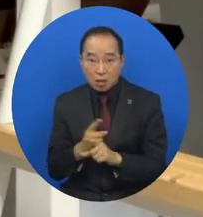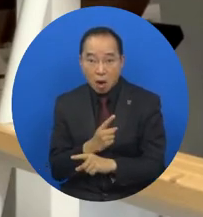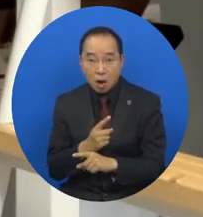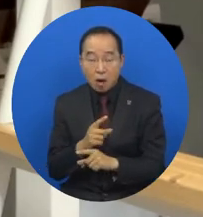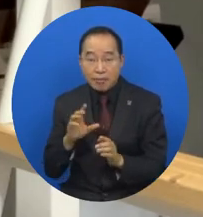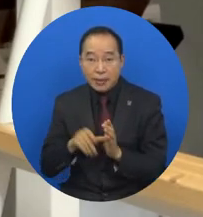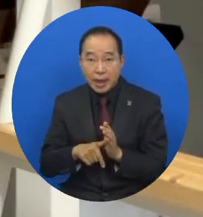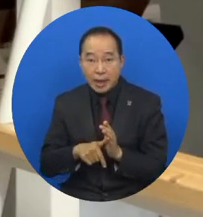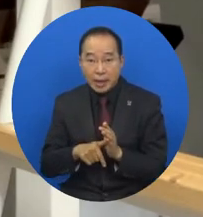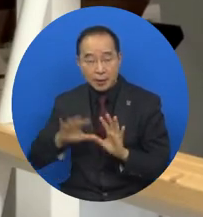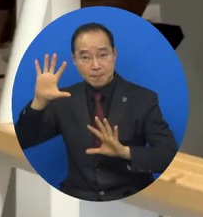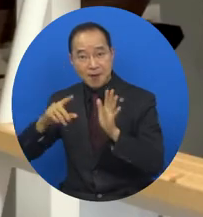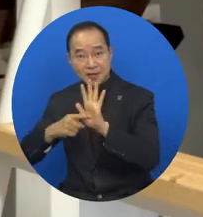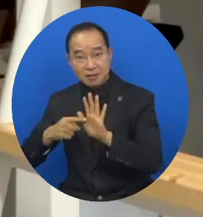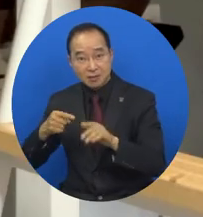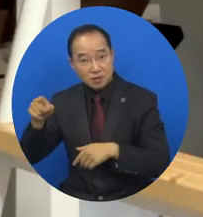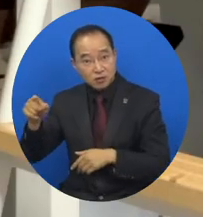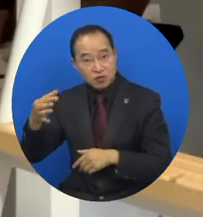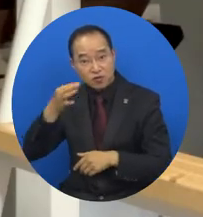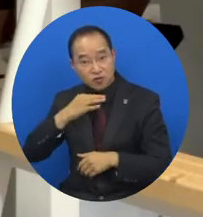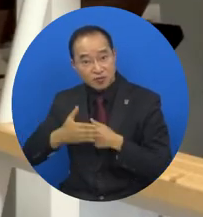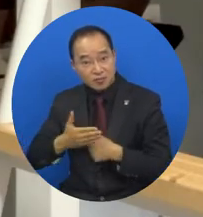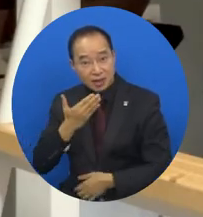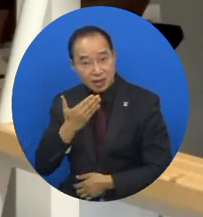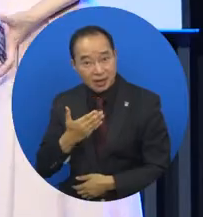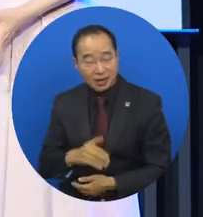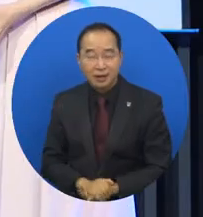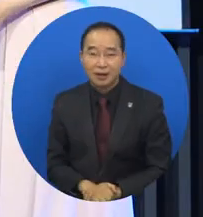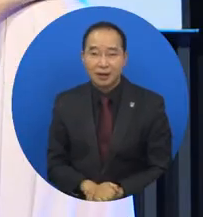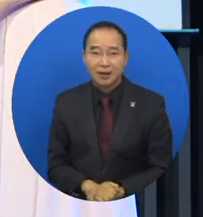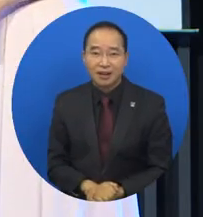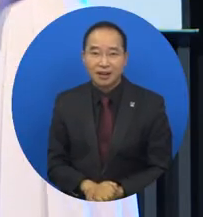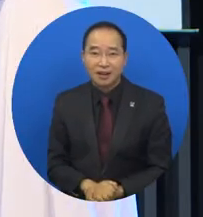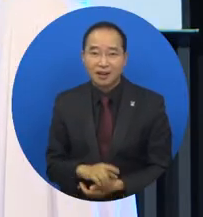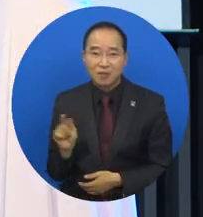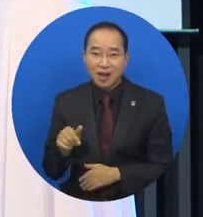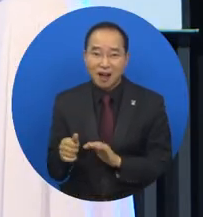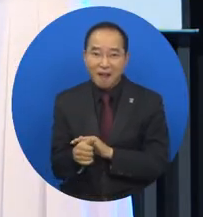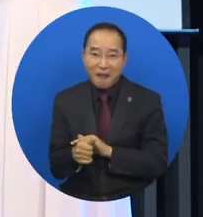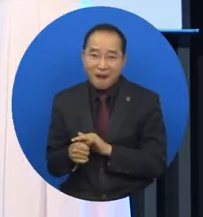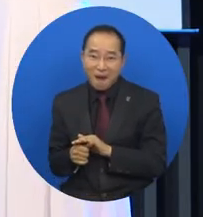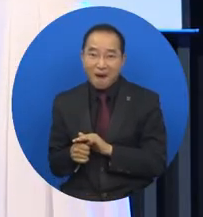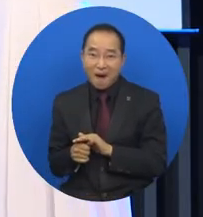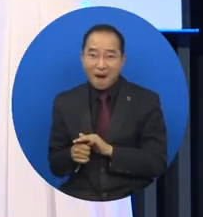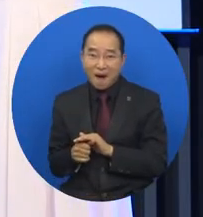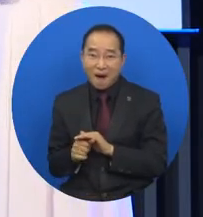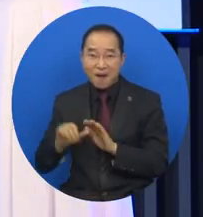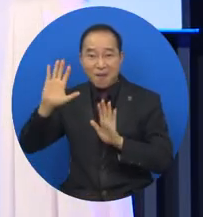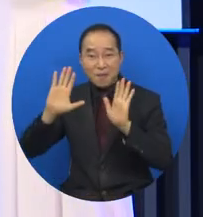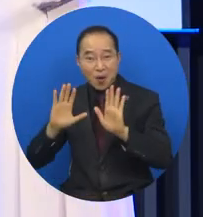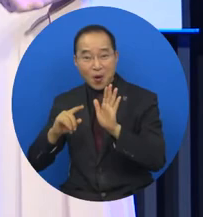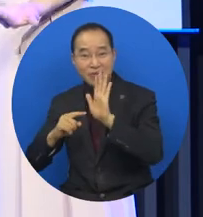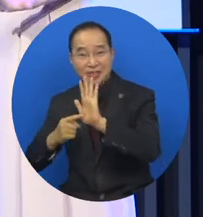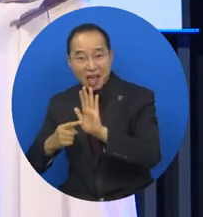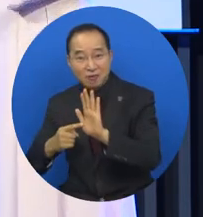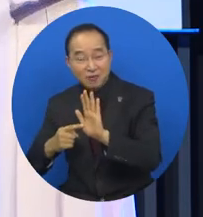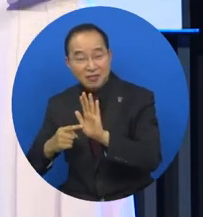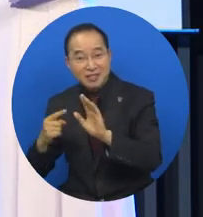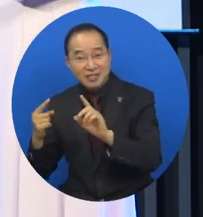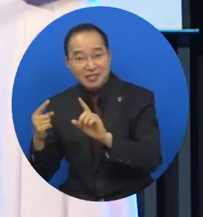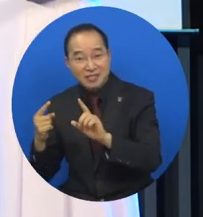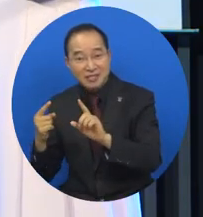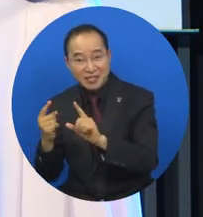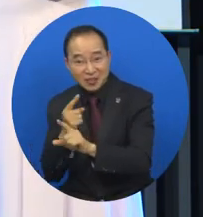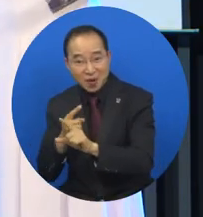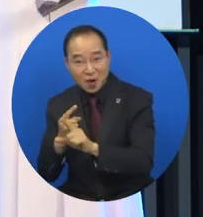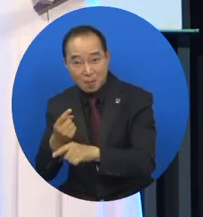개선하는 데에도 표현 예술 치료가 효과가 있을까요? 어쩐지 좀 내성적인 사람이 표현 예술 치료를